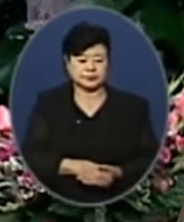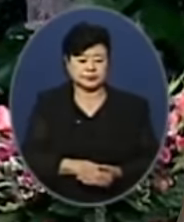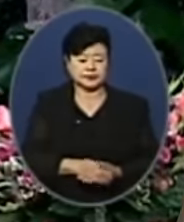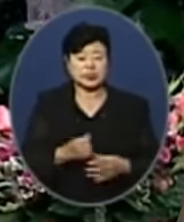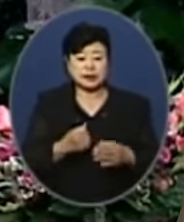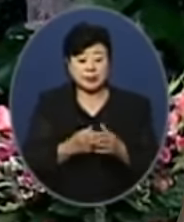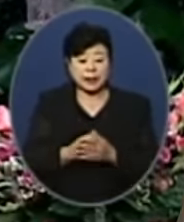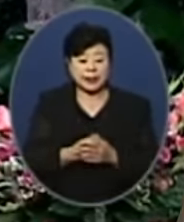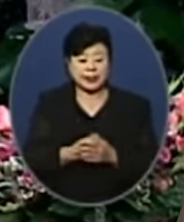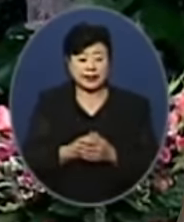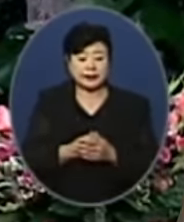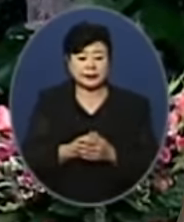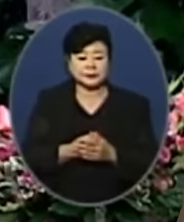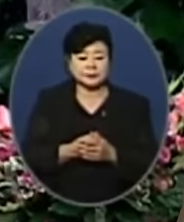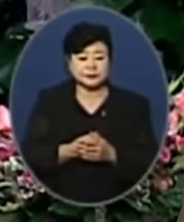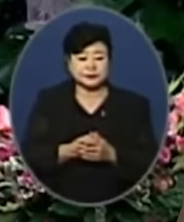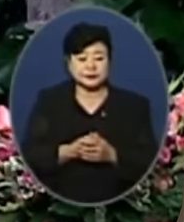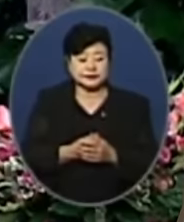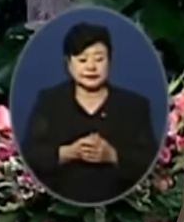그러므로